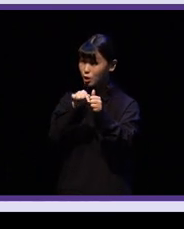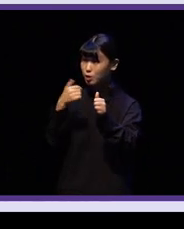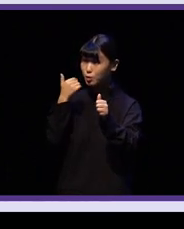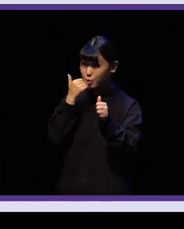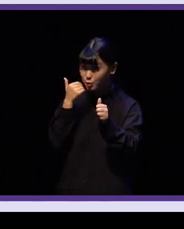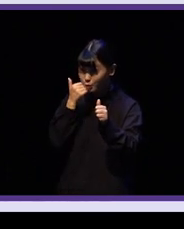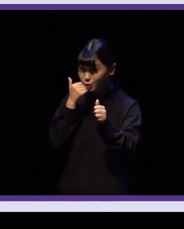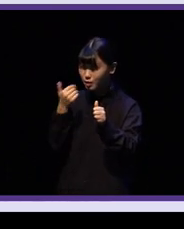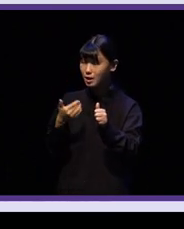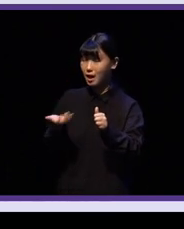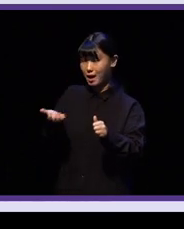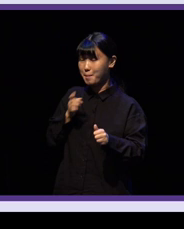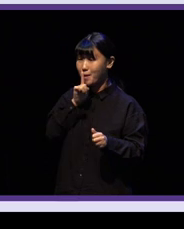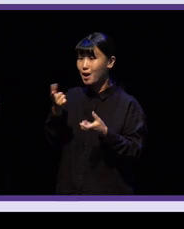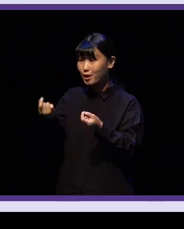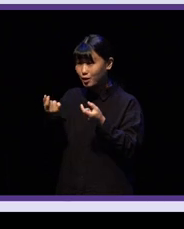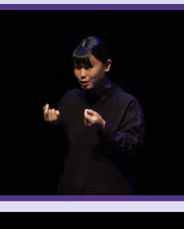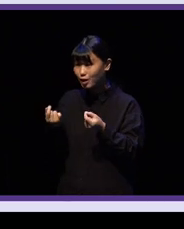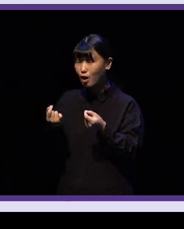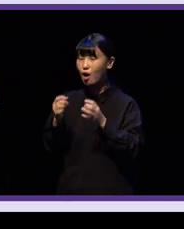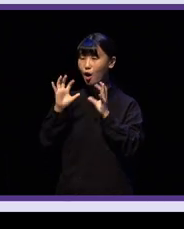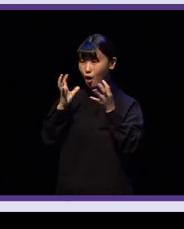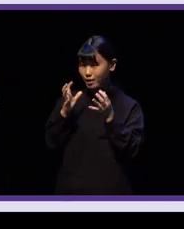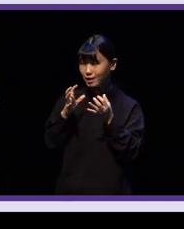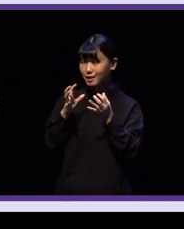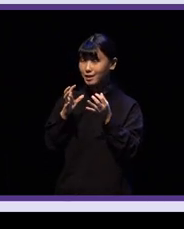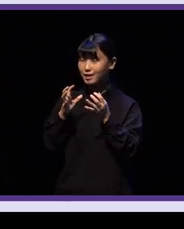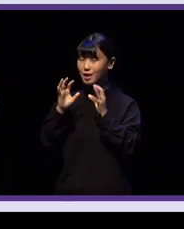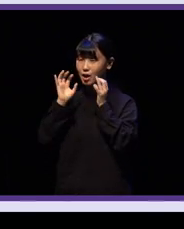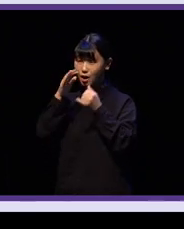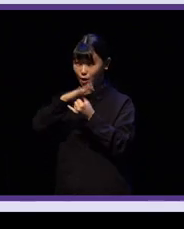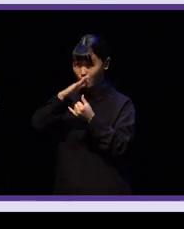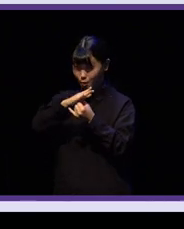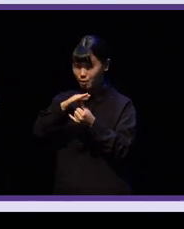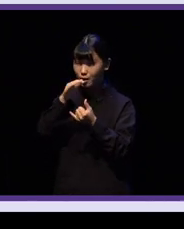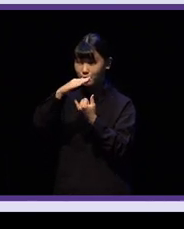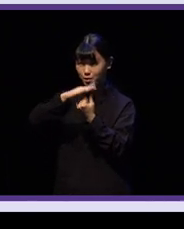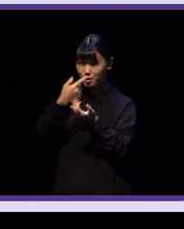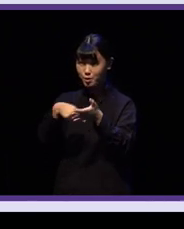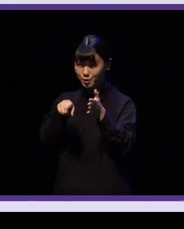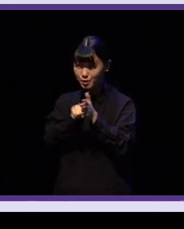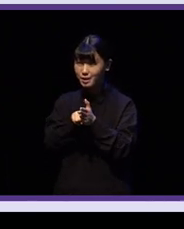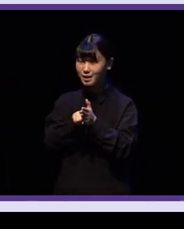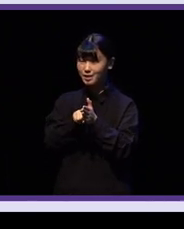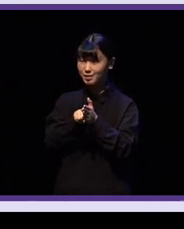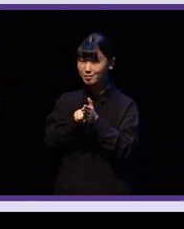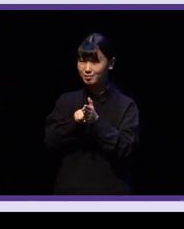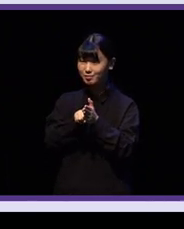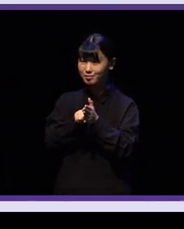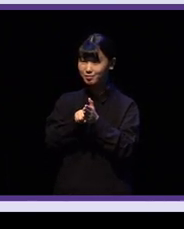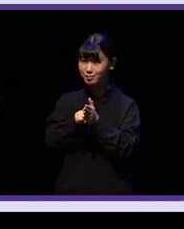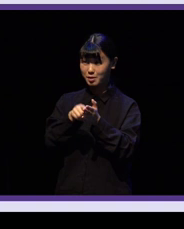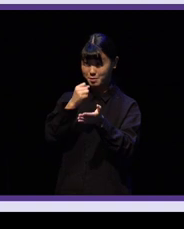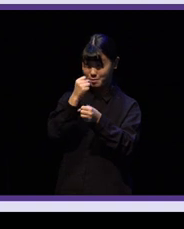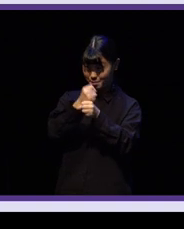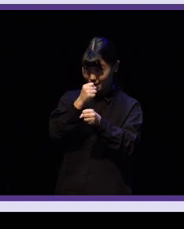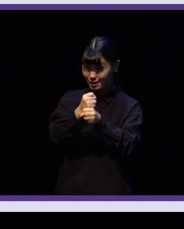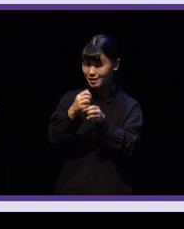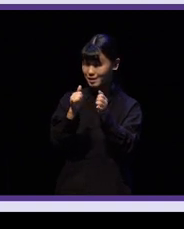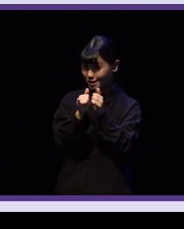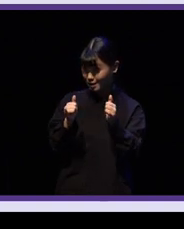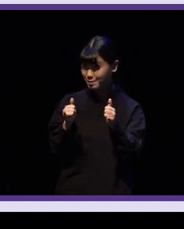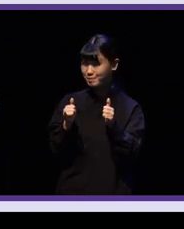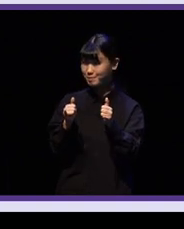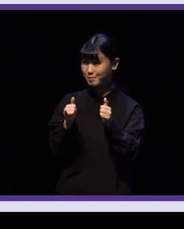말씀드린 바와 같이 영유아 어린이 청소년을 주요 관객으로 또는 독자로 예술창작물을 제작하고